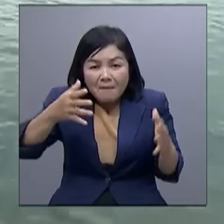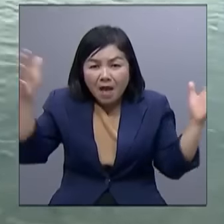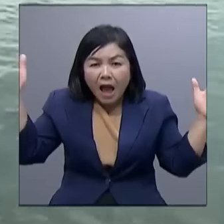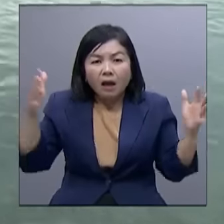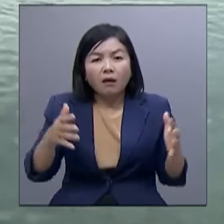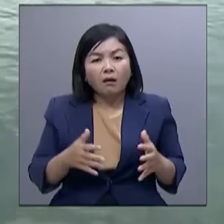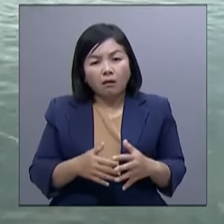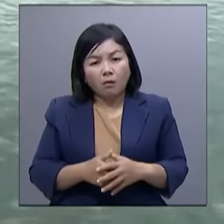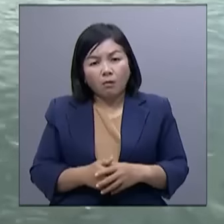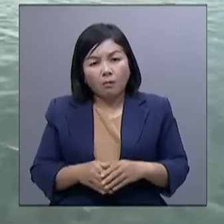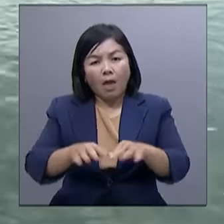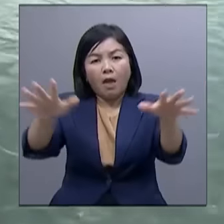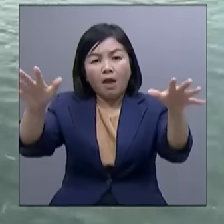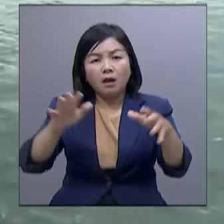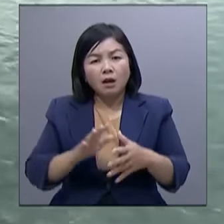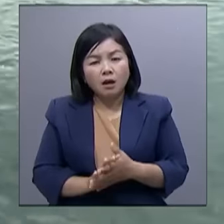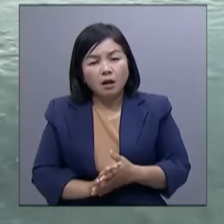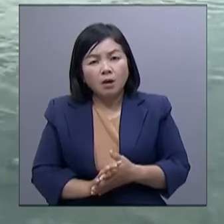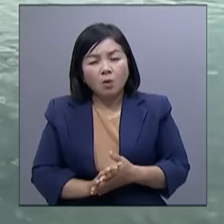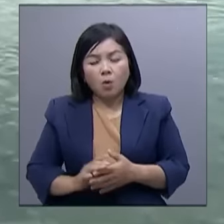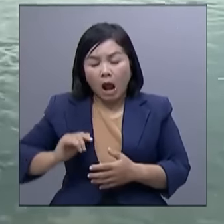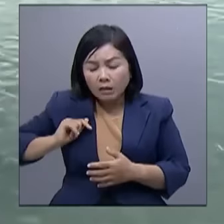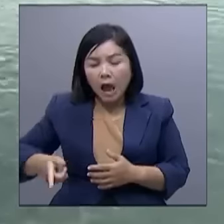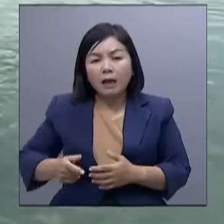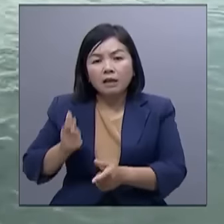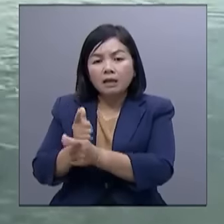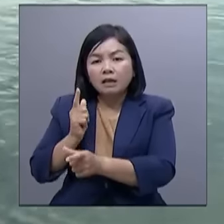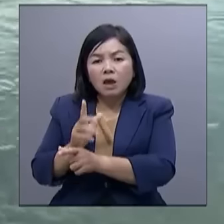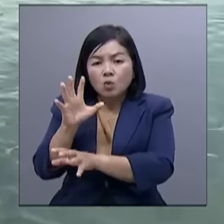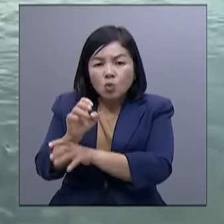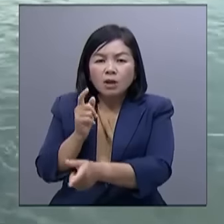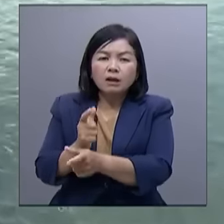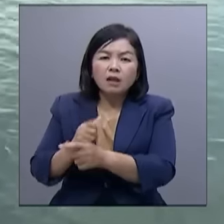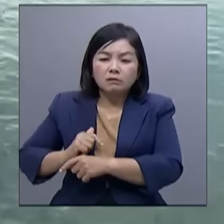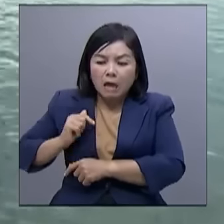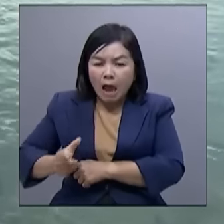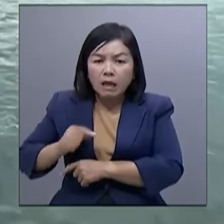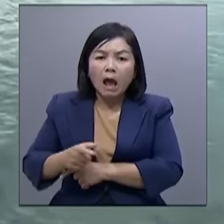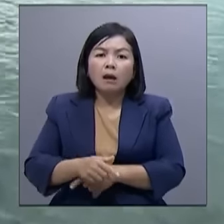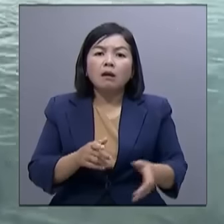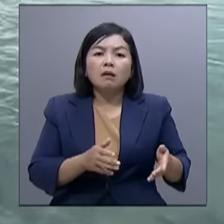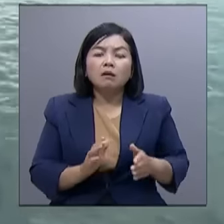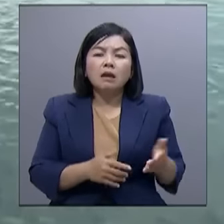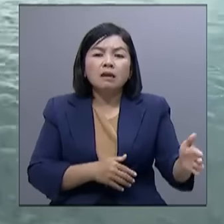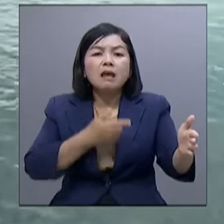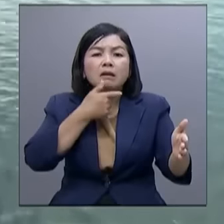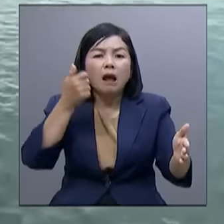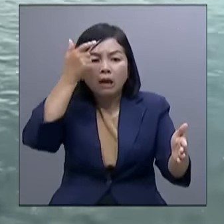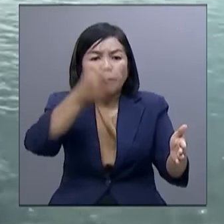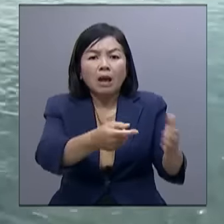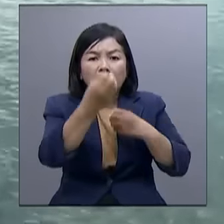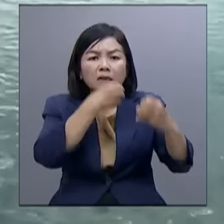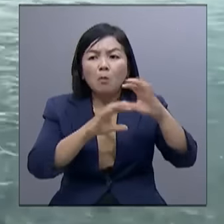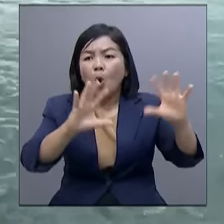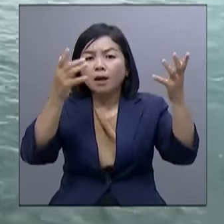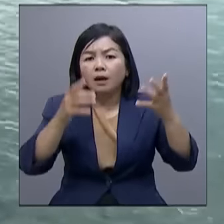ยค่าใช้จ่ายเลยค่าอาหารเนี่ยมันก็สิ้นเปลืองไปปกติบ่อหนึ่งก็ใช้ไม่กี่ตันพอมีคางรำ